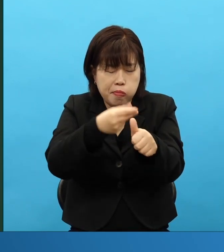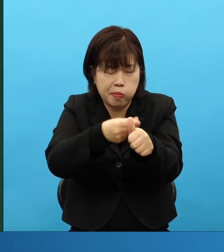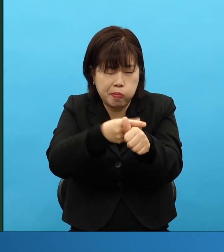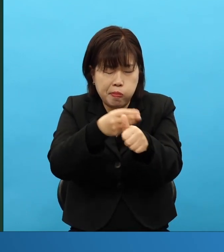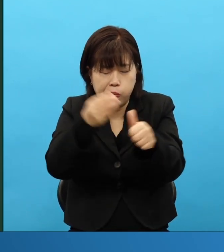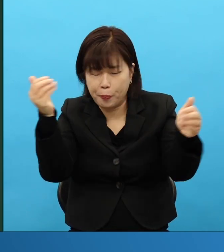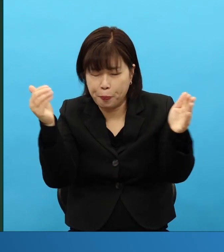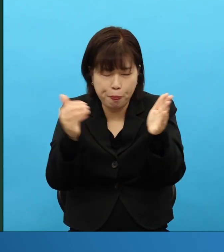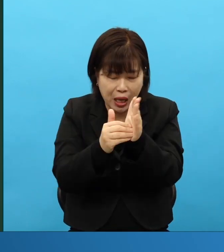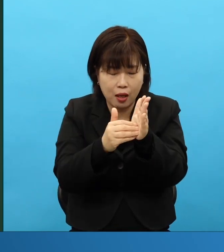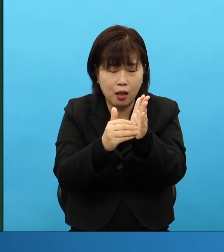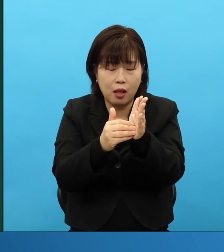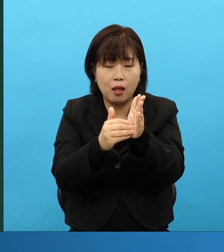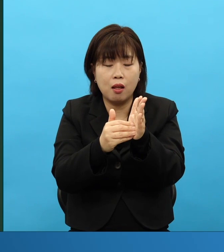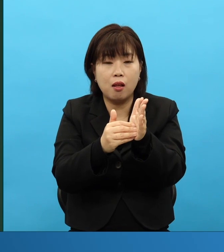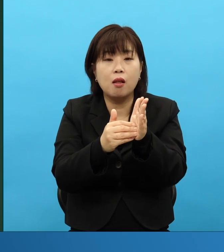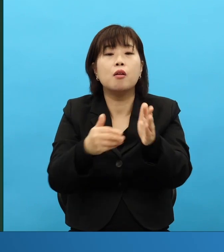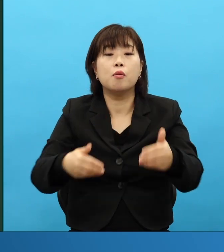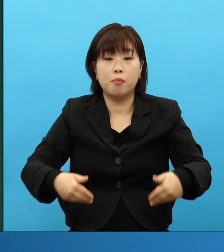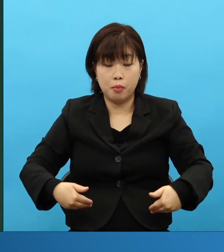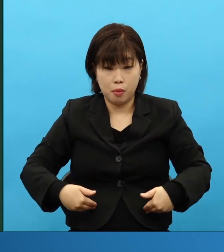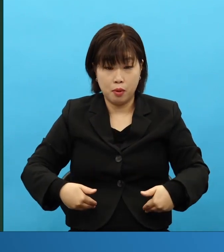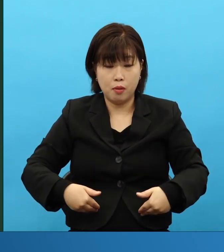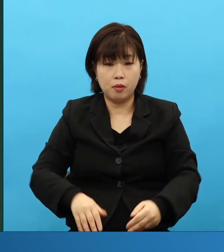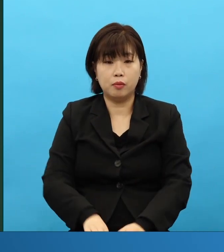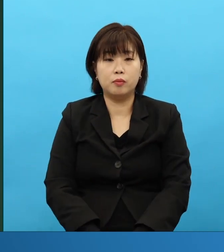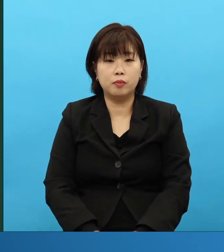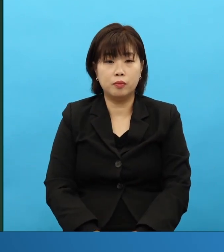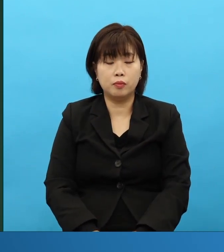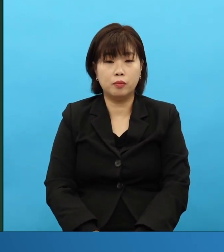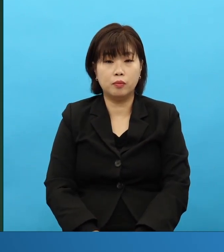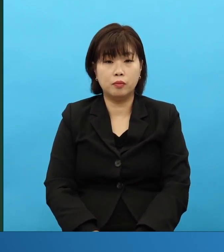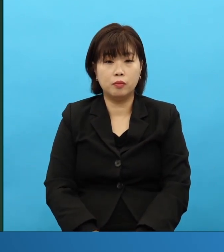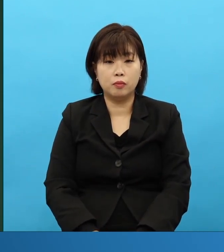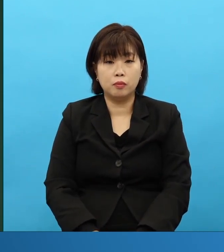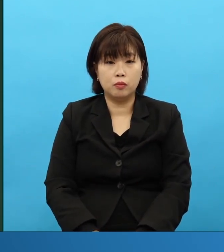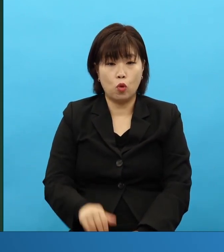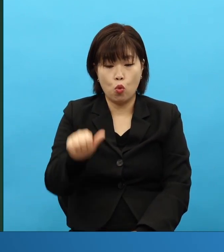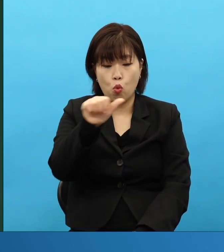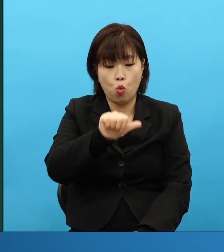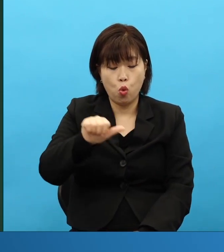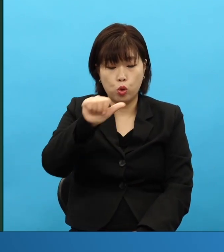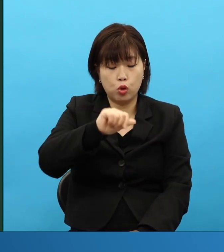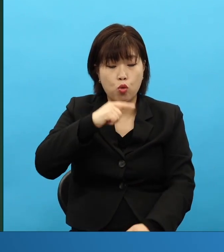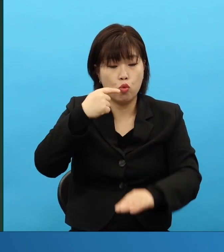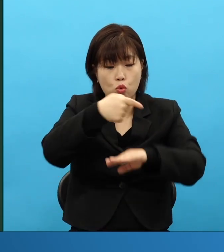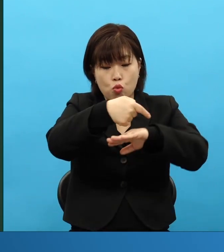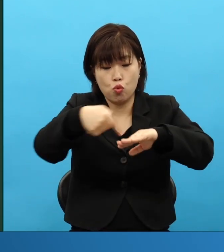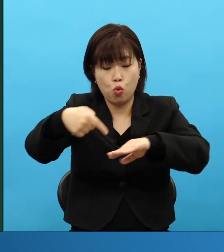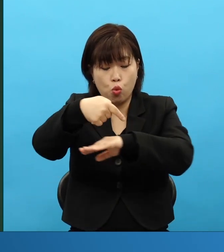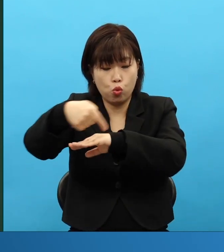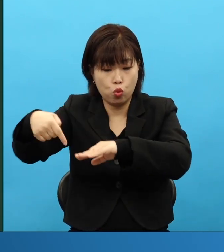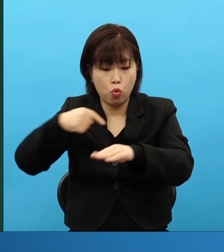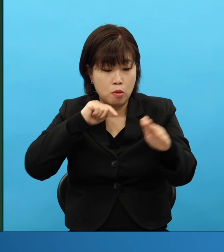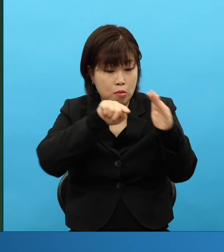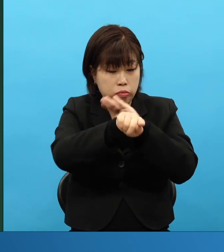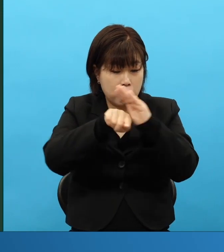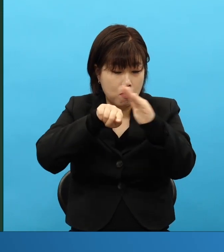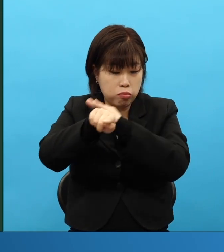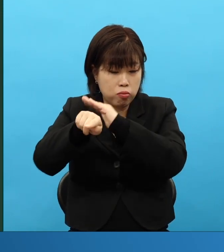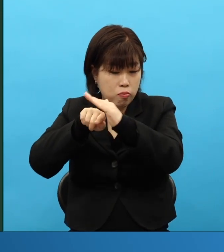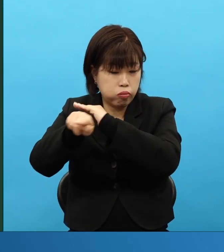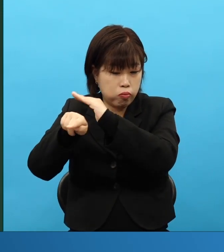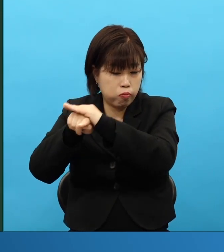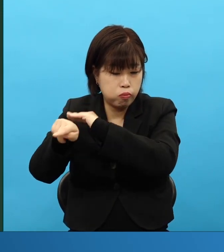once they become adjusted, they can actually go into the 5,000 그래, tribes. 들어가는 사람들은 언어가 좀 되는 우리 이 젊은 층에 부교육자들 쓰임 많이 받고요. 어른들은